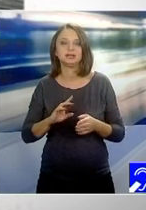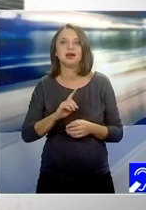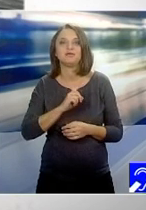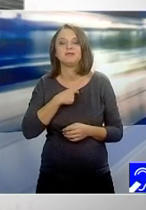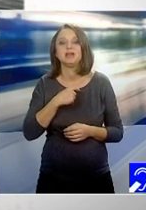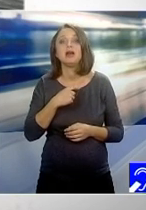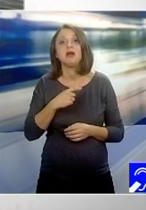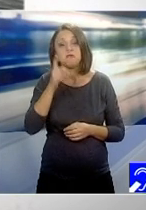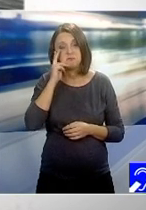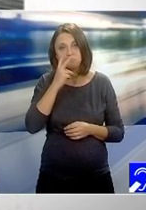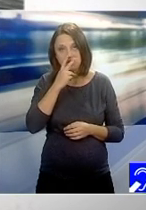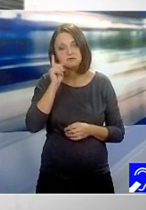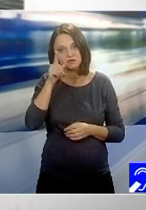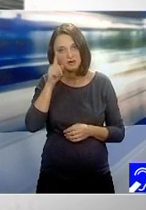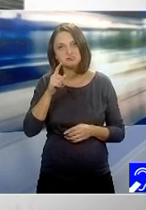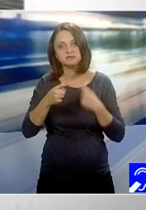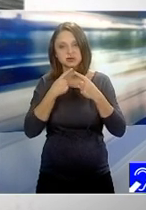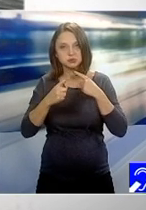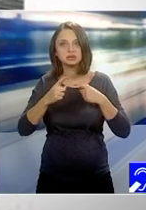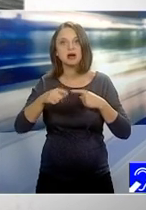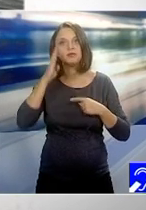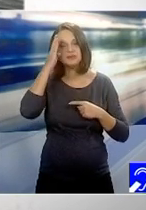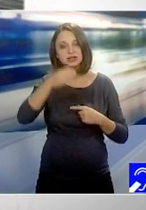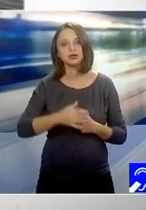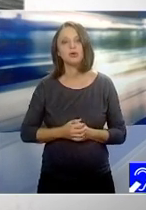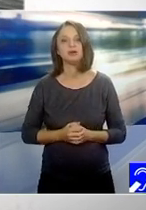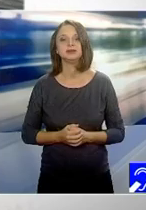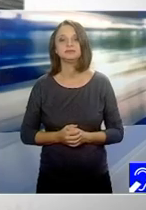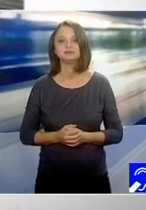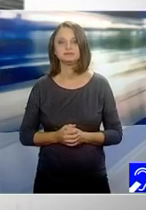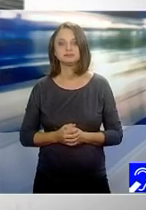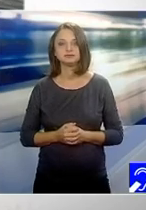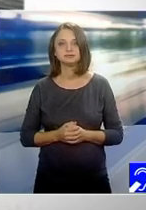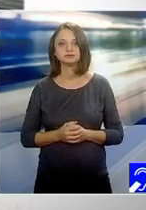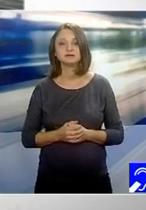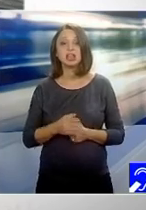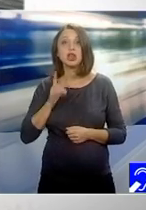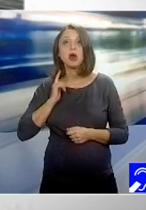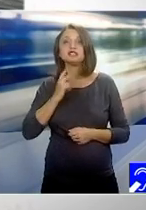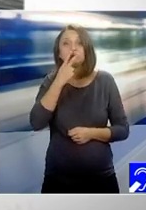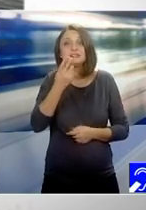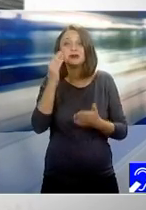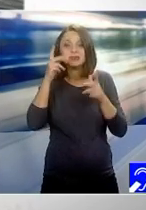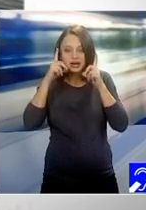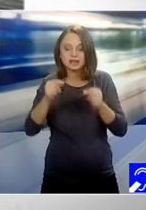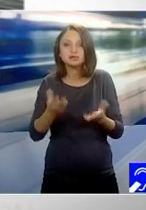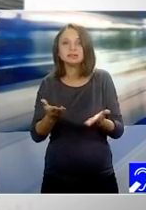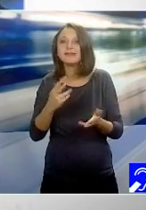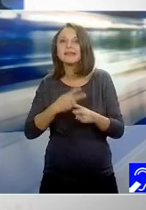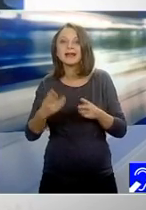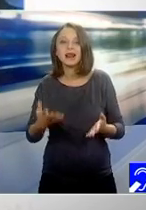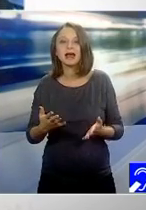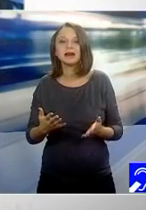Și o să reluăm această discuție. Să-l invităm când ar putea să ne dea niște rezultate concrete cu